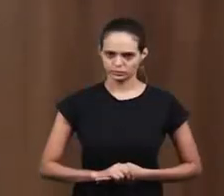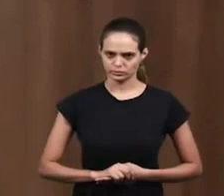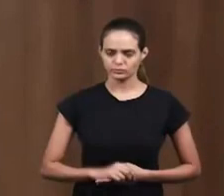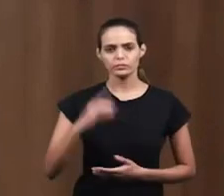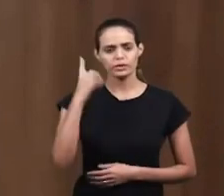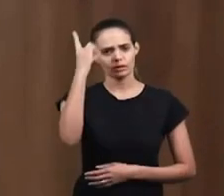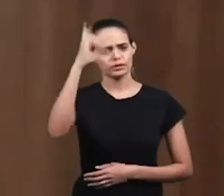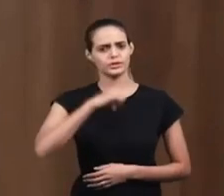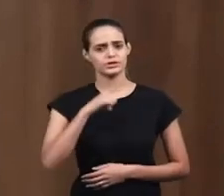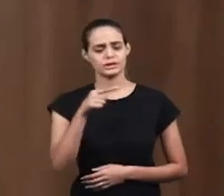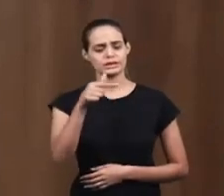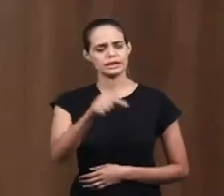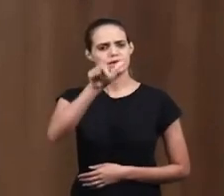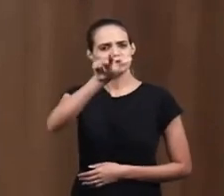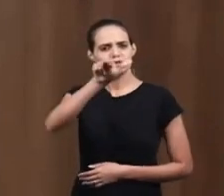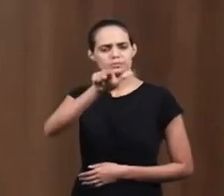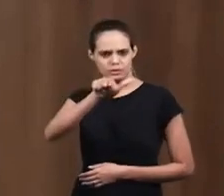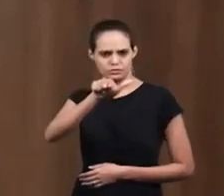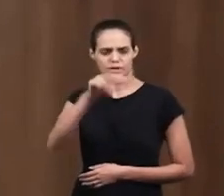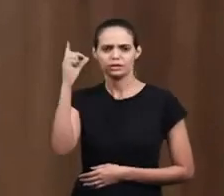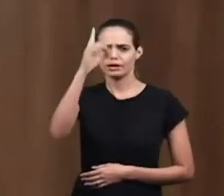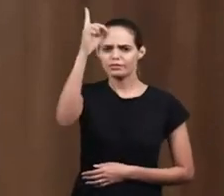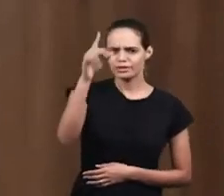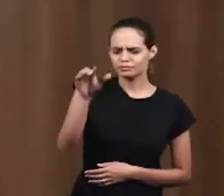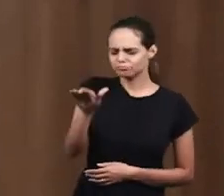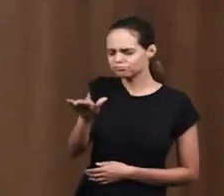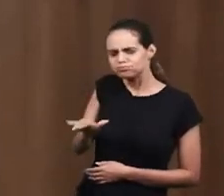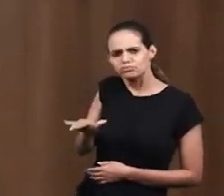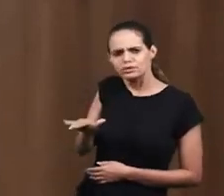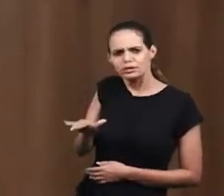David hatte 7 Brüder. Er war der Kleinste des Hauses.